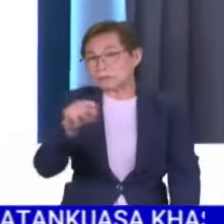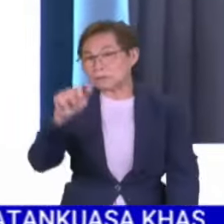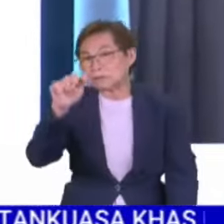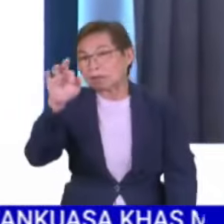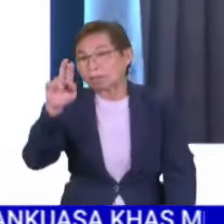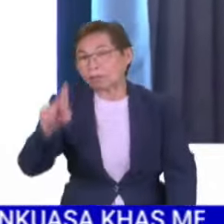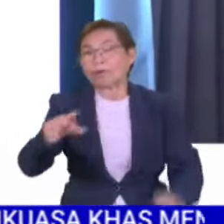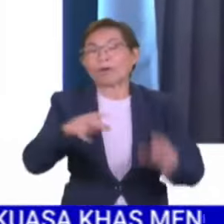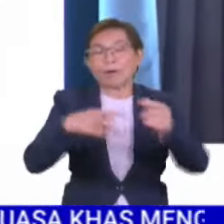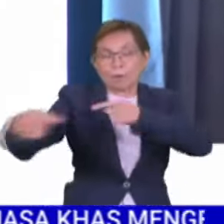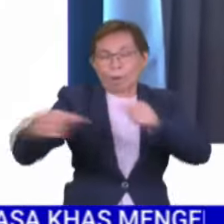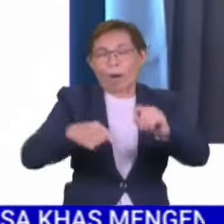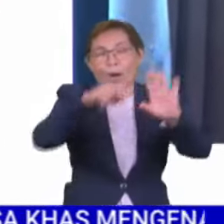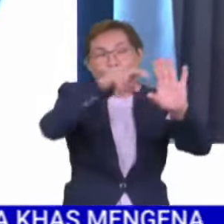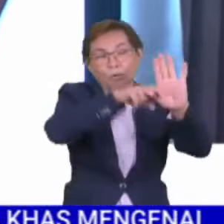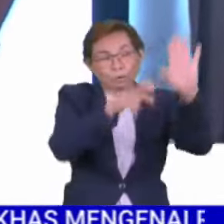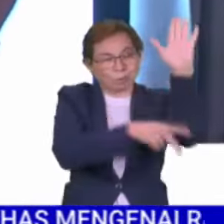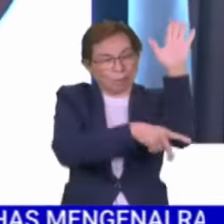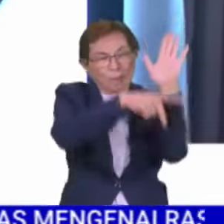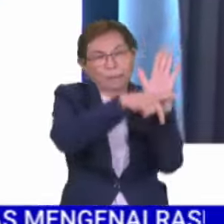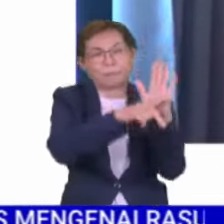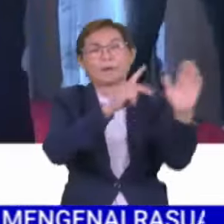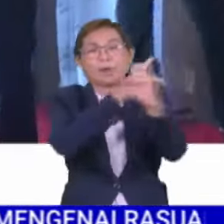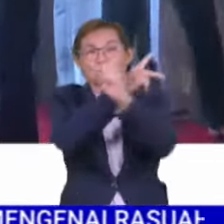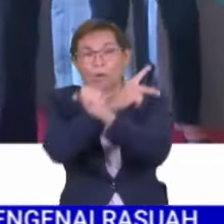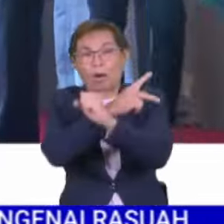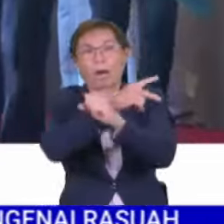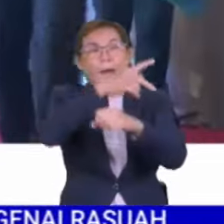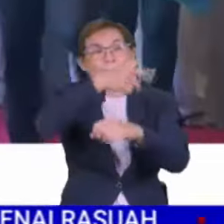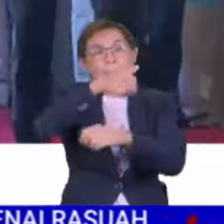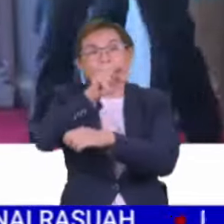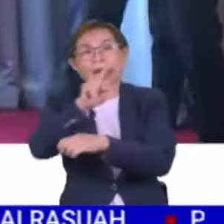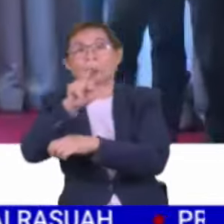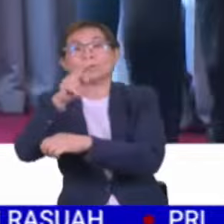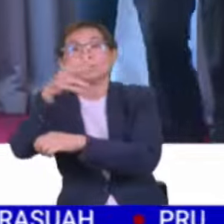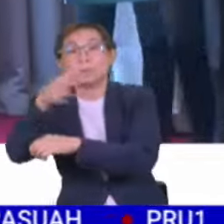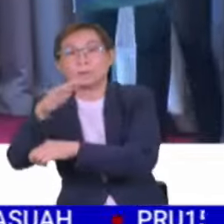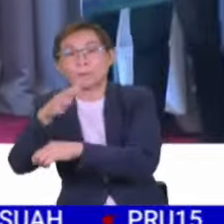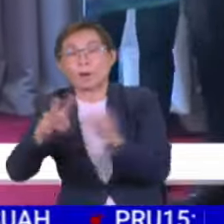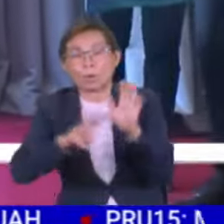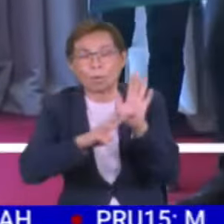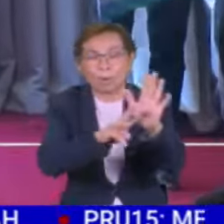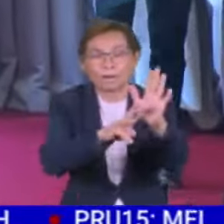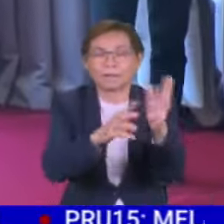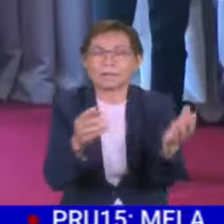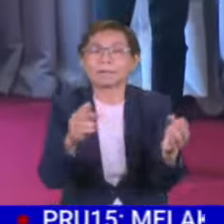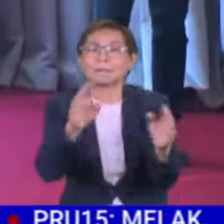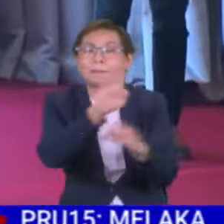bertanding di kerusi Parlimen Kuala Selangor pada PRU15 mewakili Barisan Nasional.